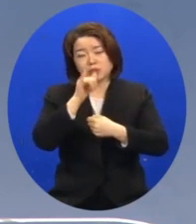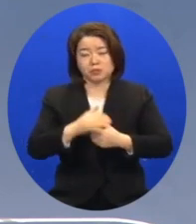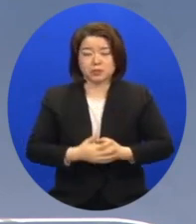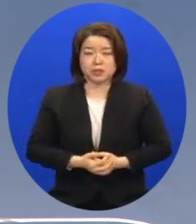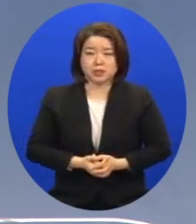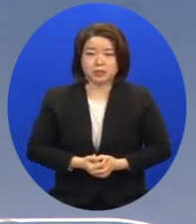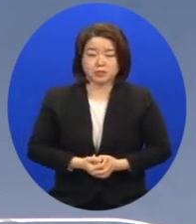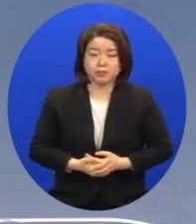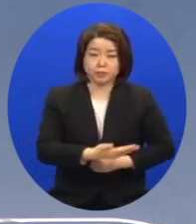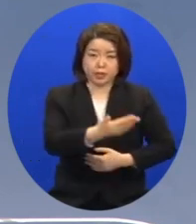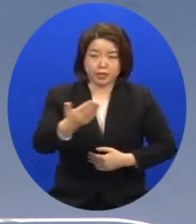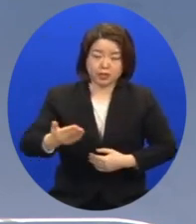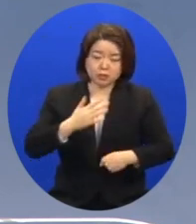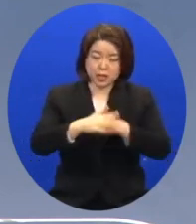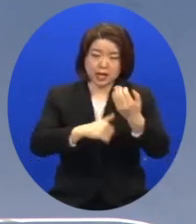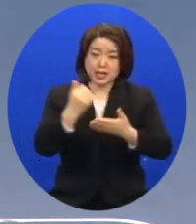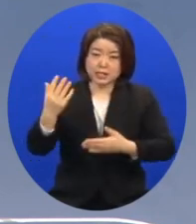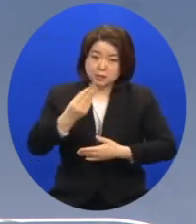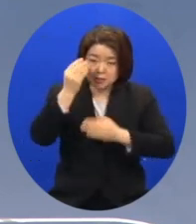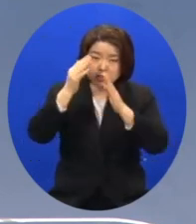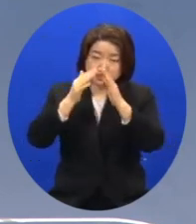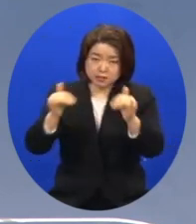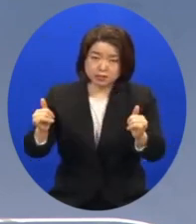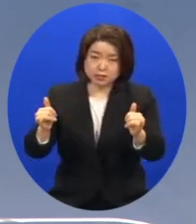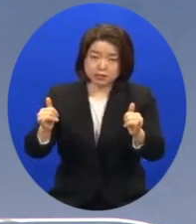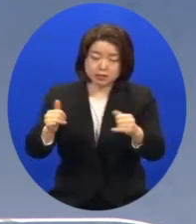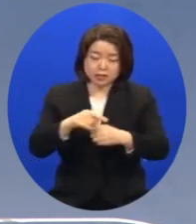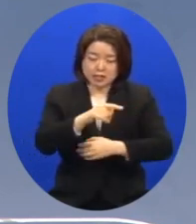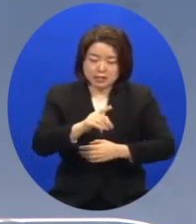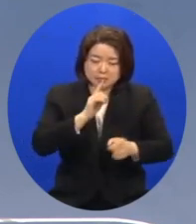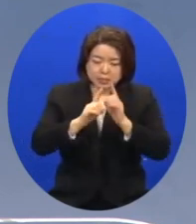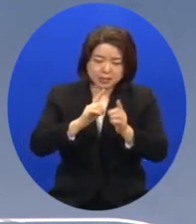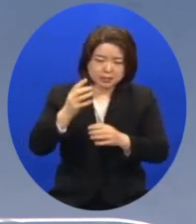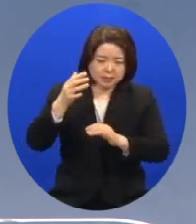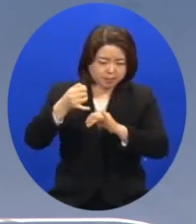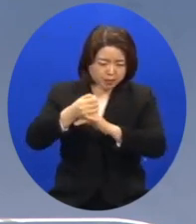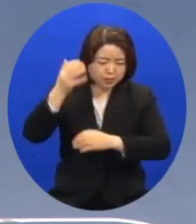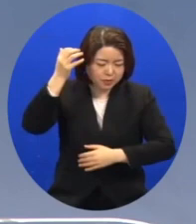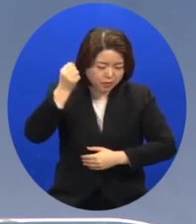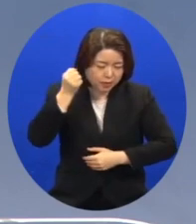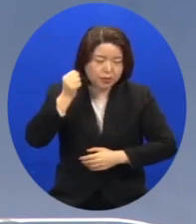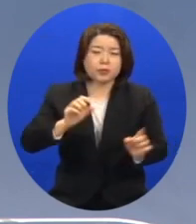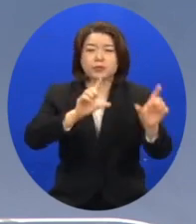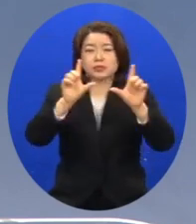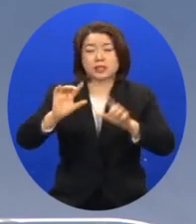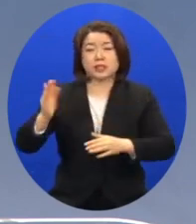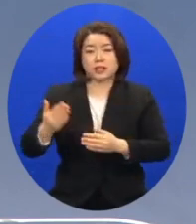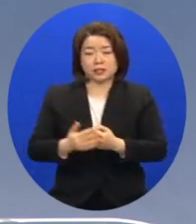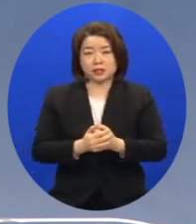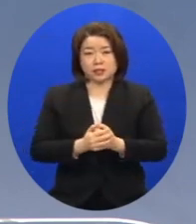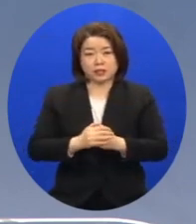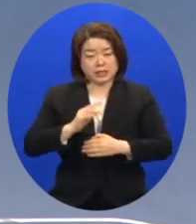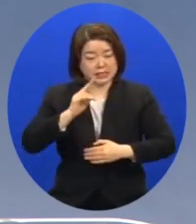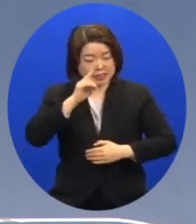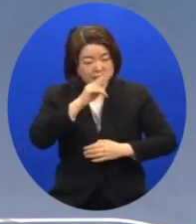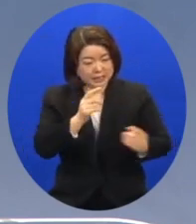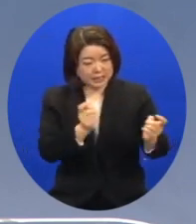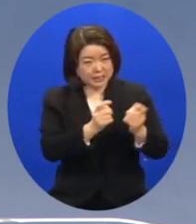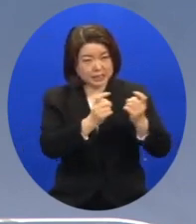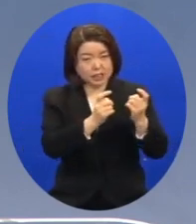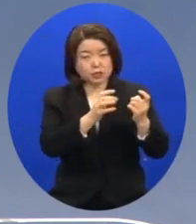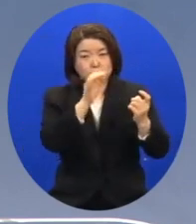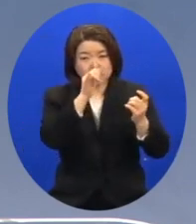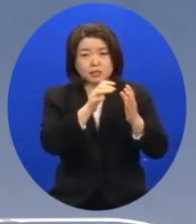여러분은 하나님의 성전입니다 이 말씀을 염 심 하고 살아야 돼요 시기와 다툼이 있는 사람은